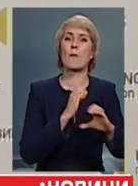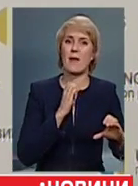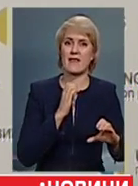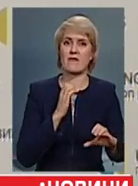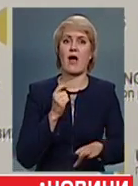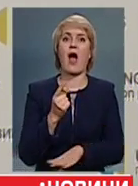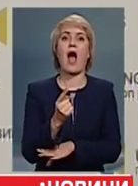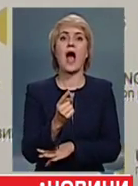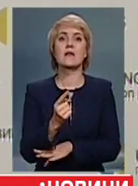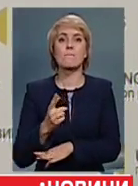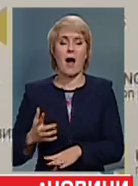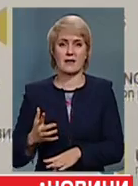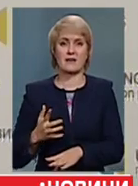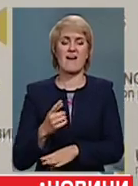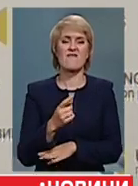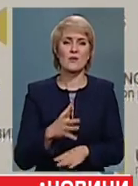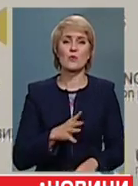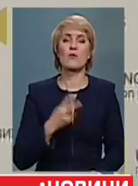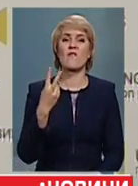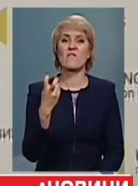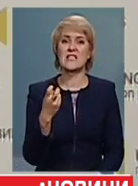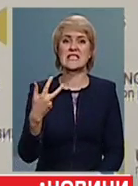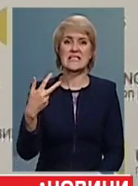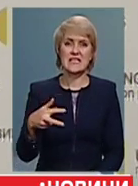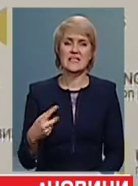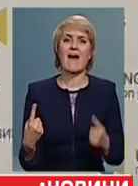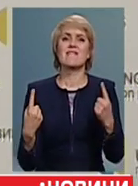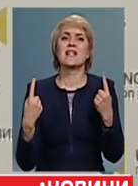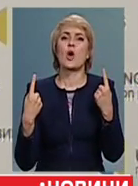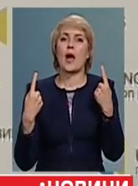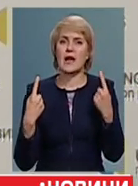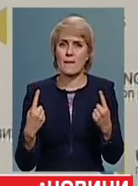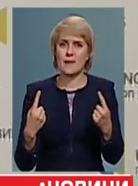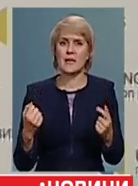При цьому було випущено 230 великокаліберних боєприпасів.